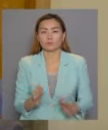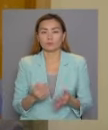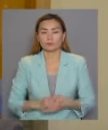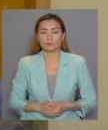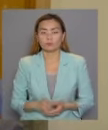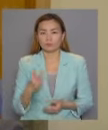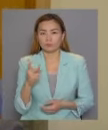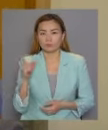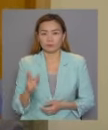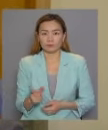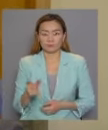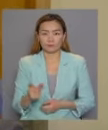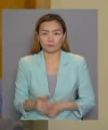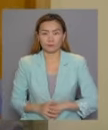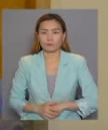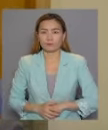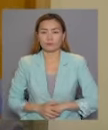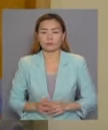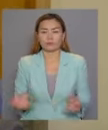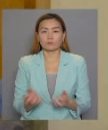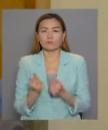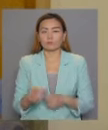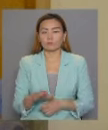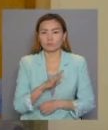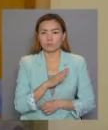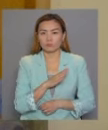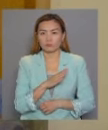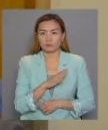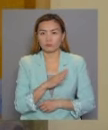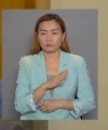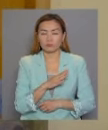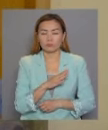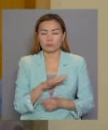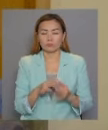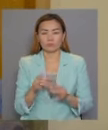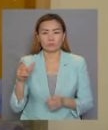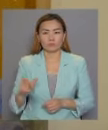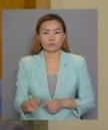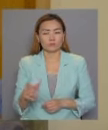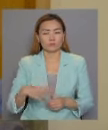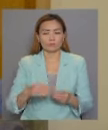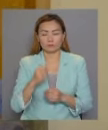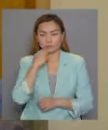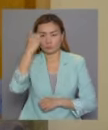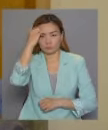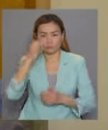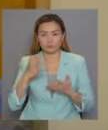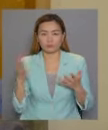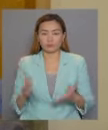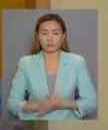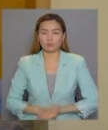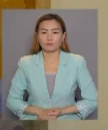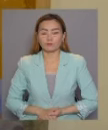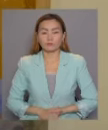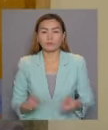2 адамды құтқарып қалған осы сол елдің азаматшаларына сол кезде